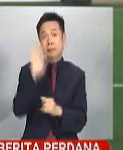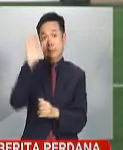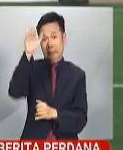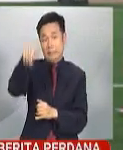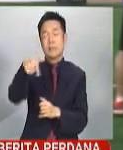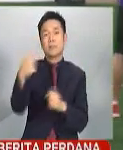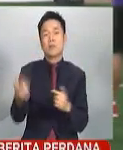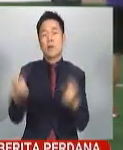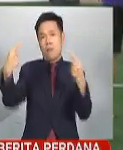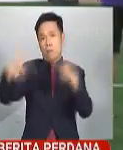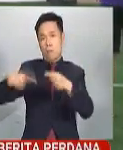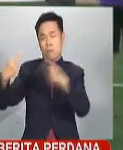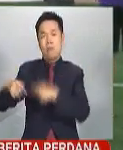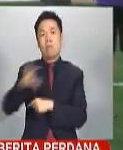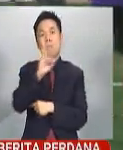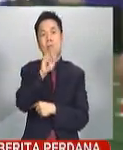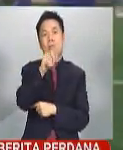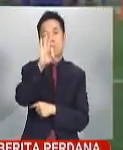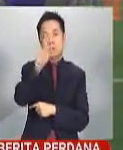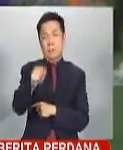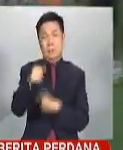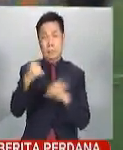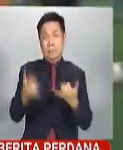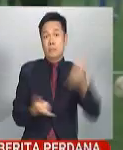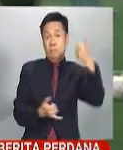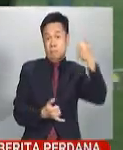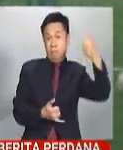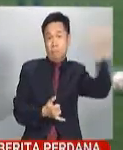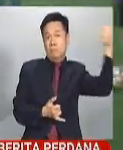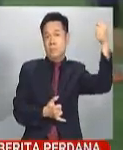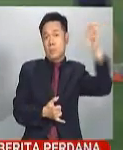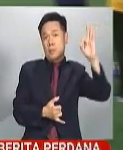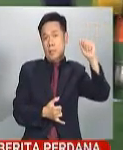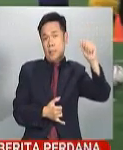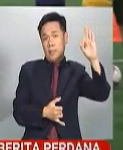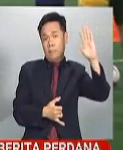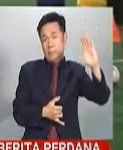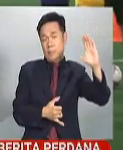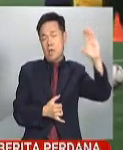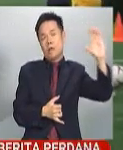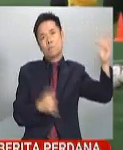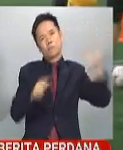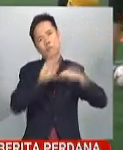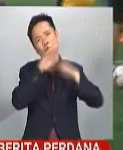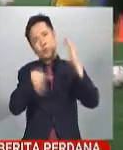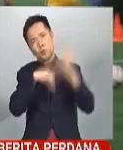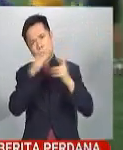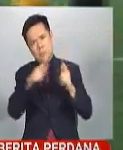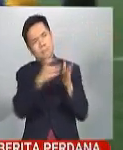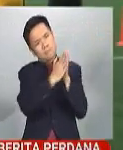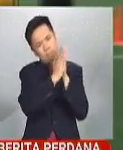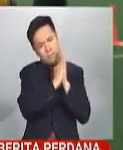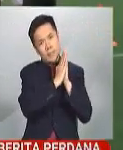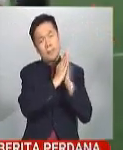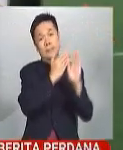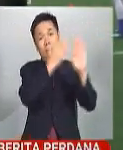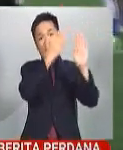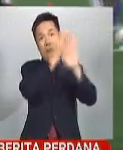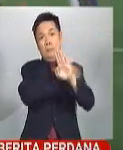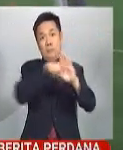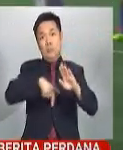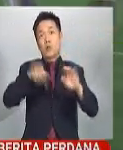perlawanan antarabangsa FIFA bulan ini, dan pihak AFC telah menetapkan bahawa sebarang permohonan perlu dihantar selewat-lewatnya pada Jumaat